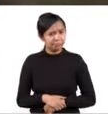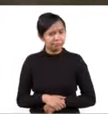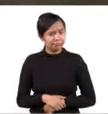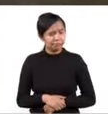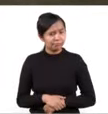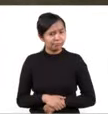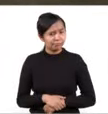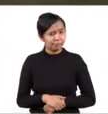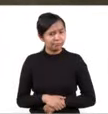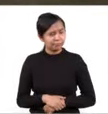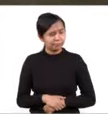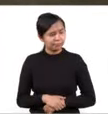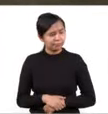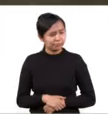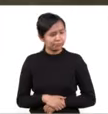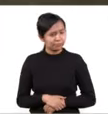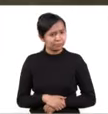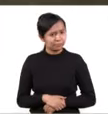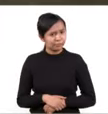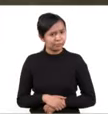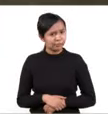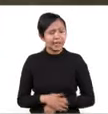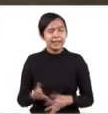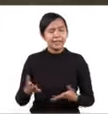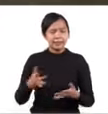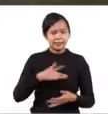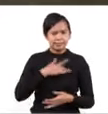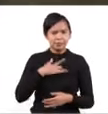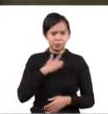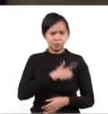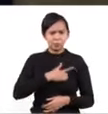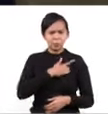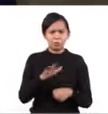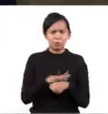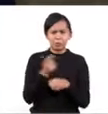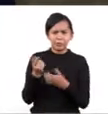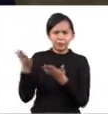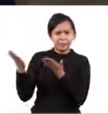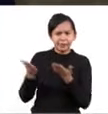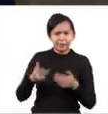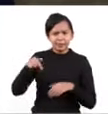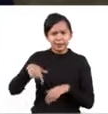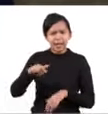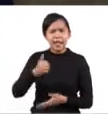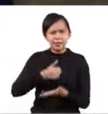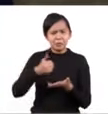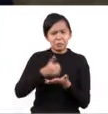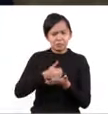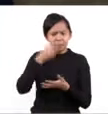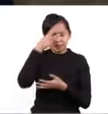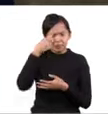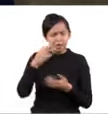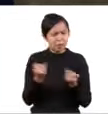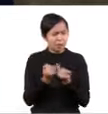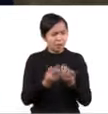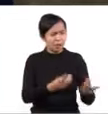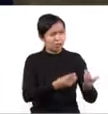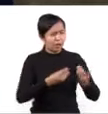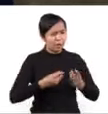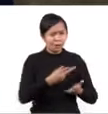Ehrenbürgerurkunde und dieser wunderbaren Medaille, die Sie mir gerade überreicht haben. Ganz, ganz herzlichen Dank